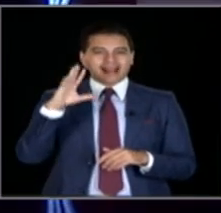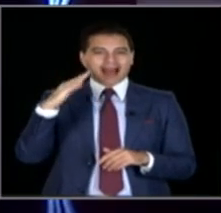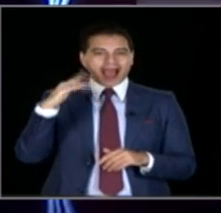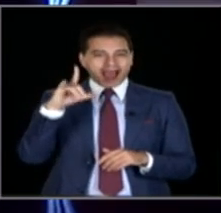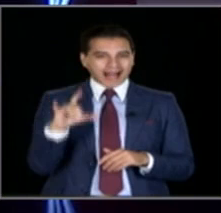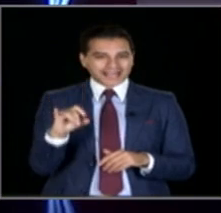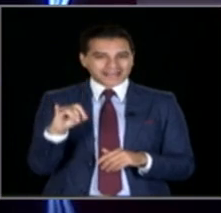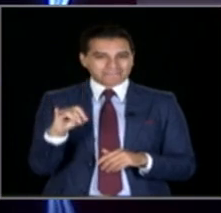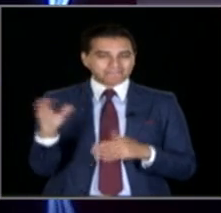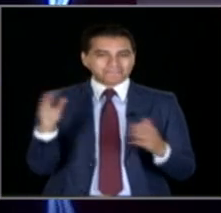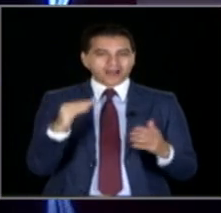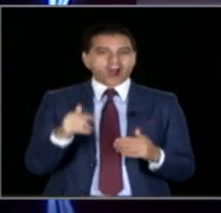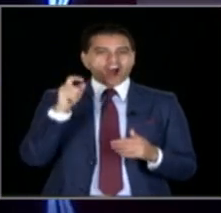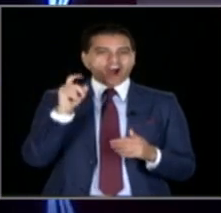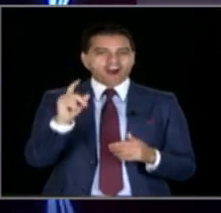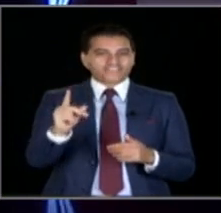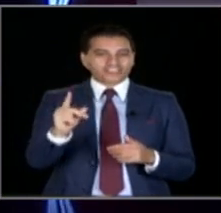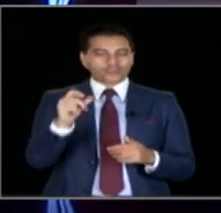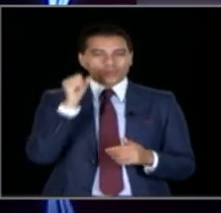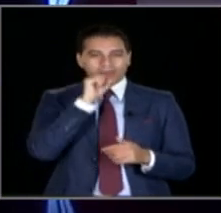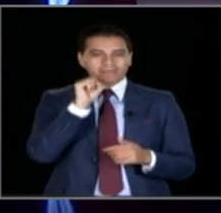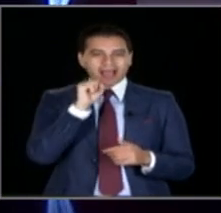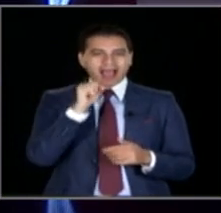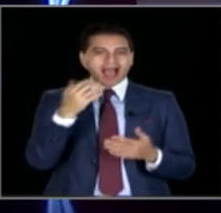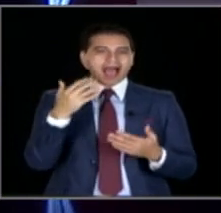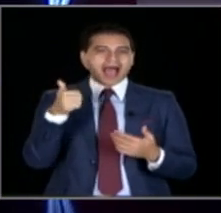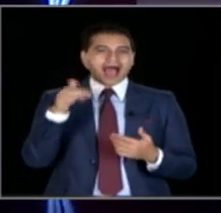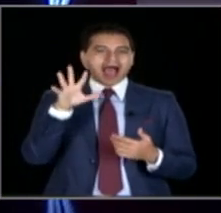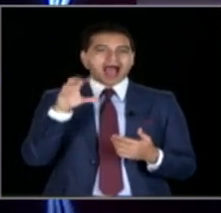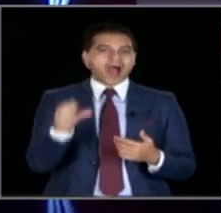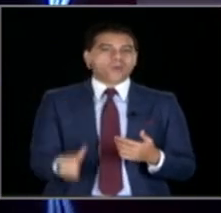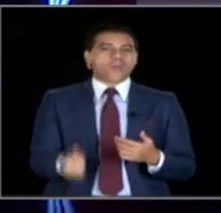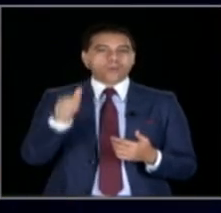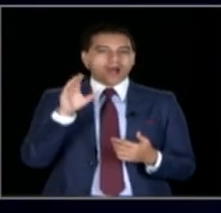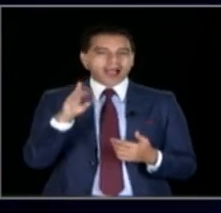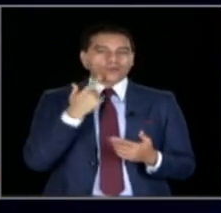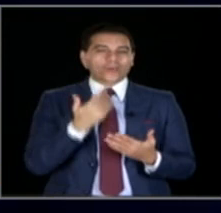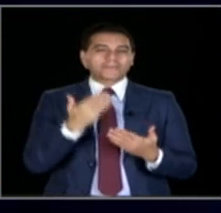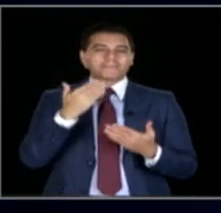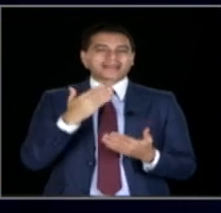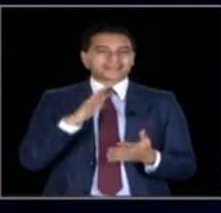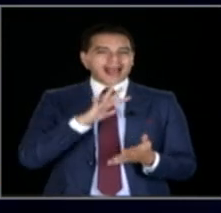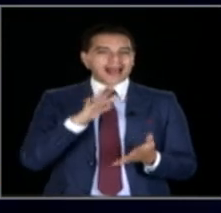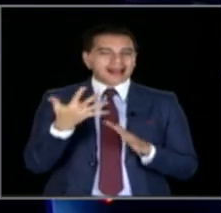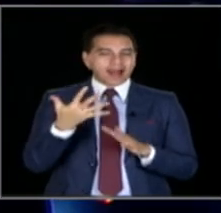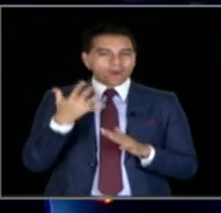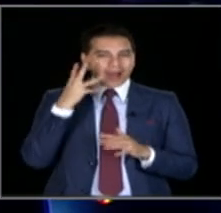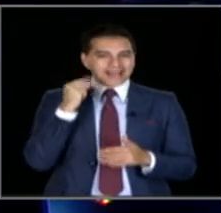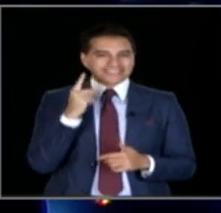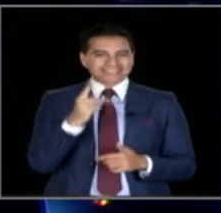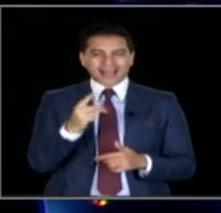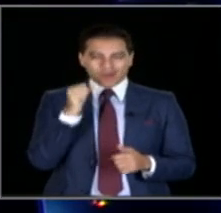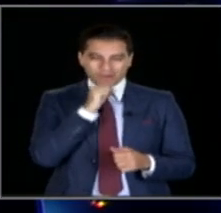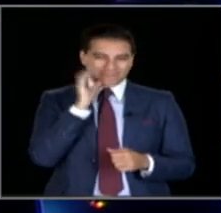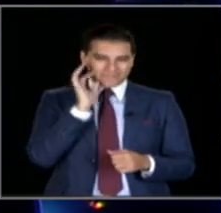لعبد الحليم حافظ. واتمنى لو انساك. لو انساك. ايوه. جميل جدا. ايه رايك في اسم الهكسوس؟ لا هو